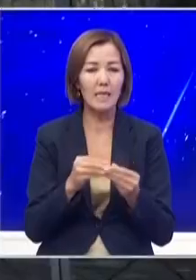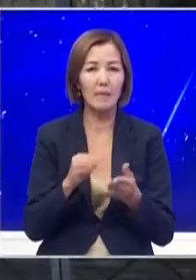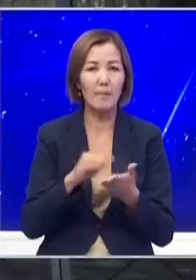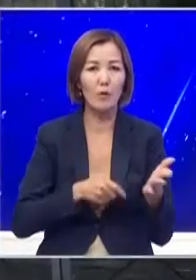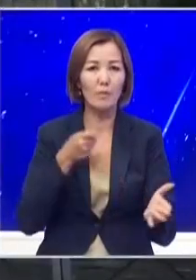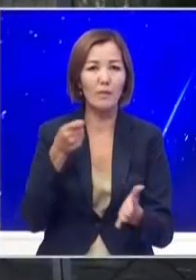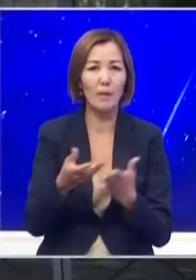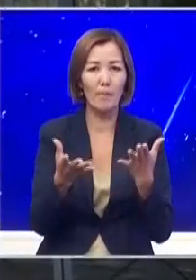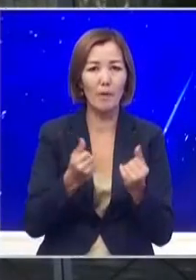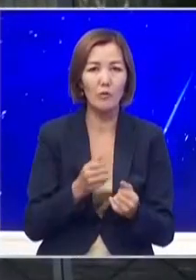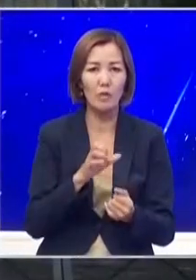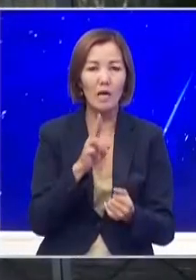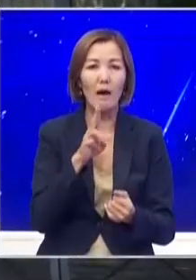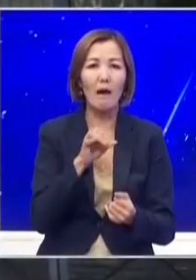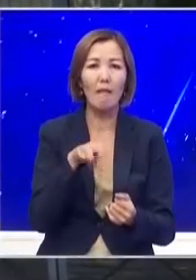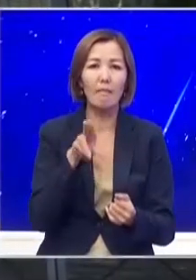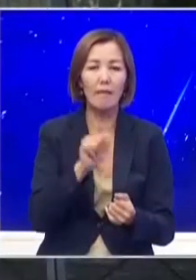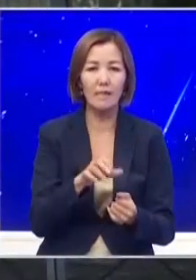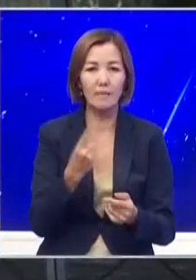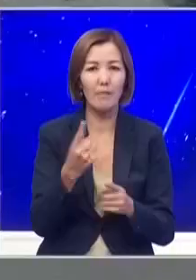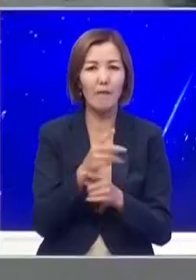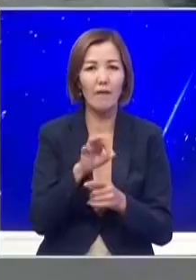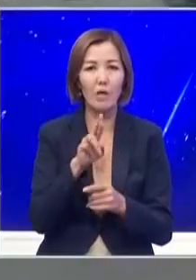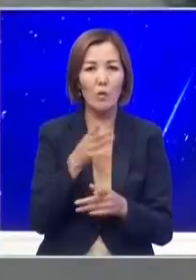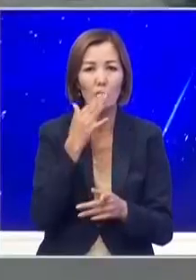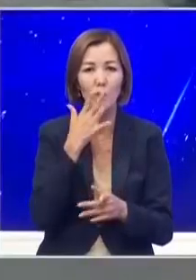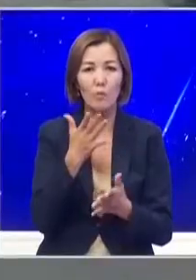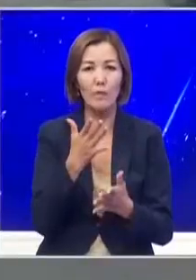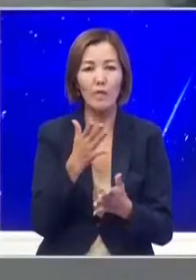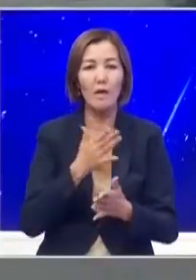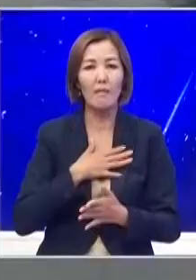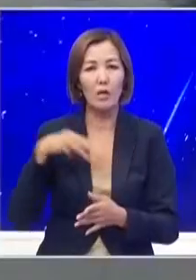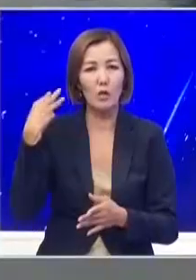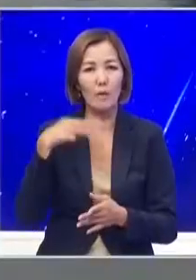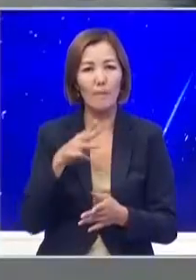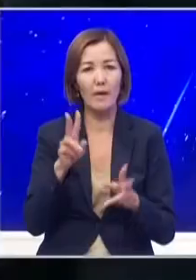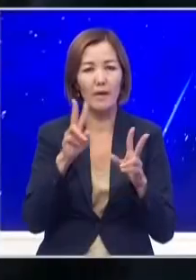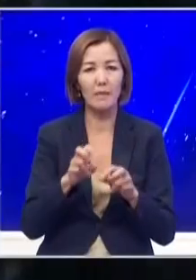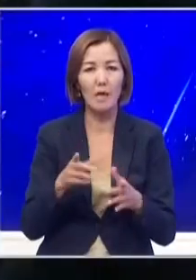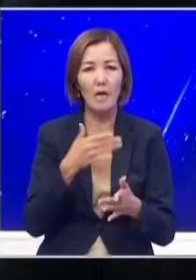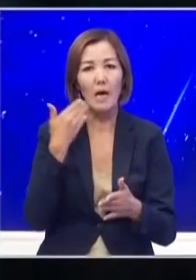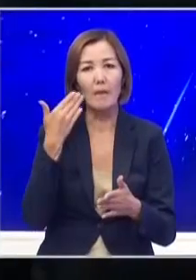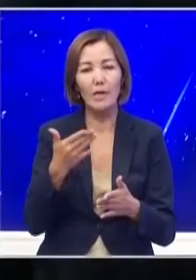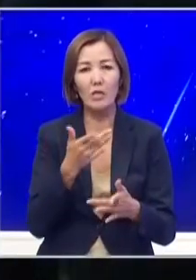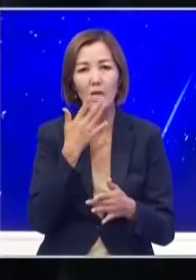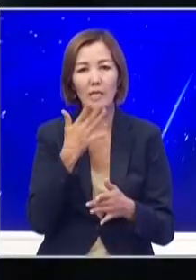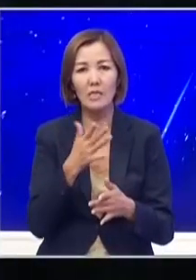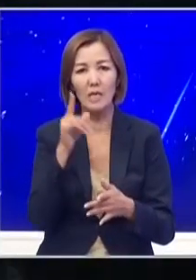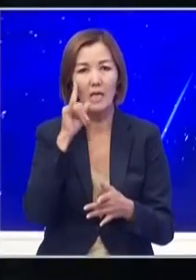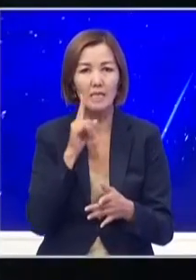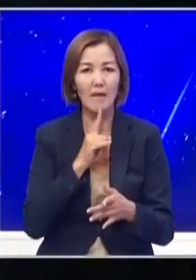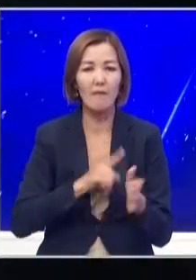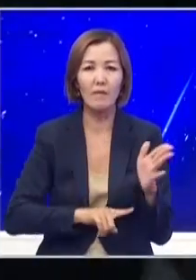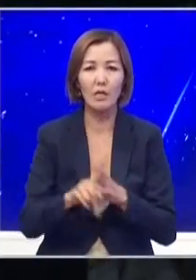на получение статуса «Кандас». С 1 июля зарубежные консульства нашей страны при рассмотрении обращений этнических